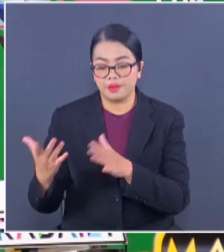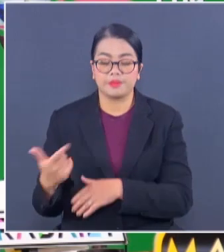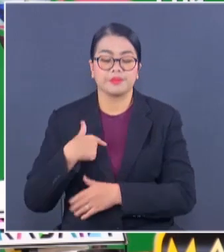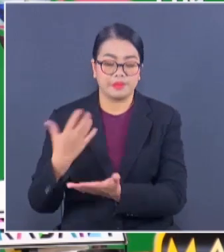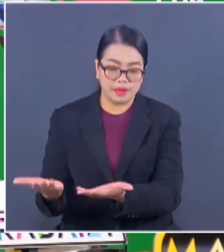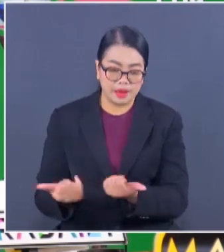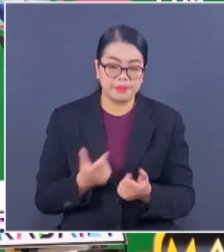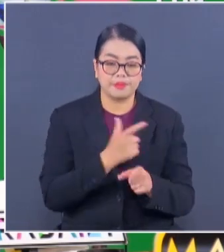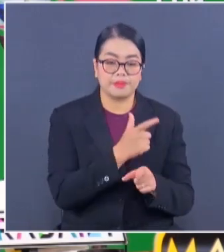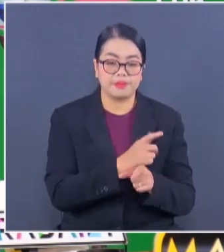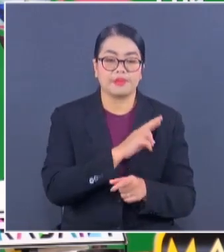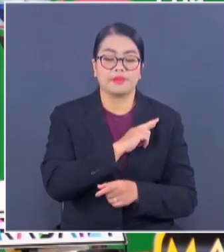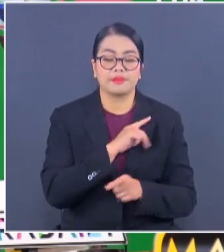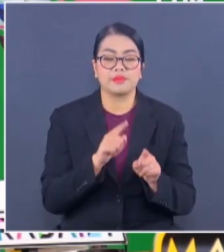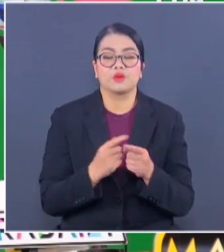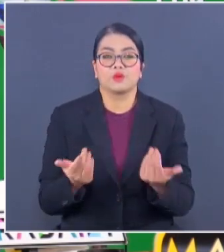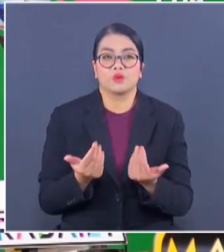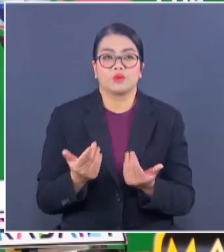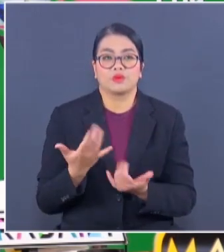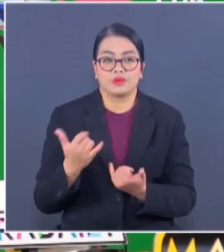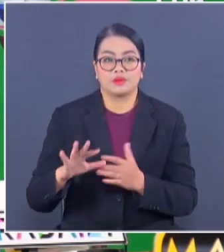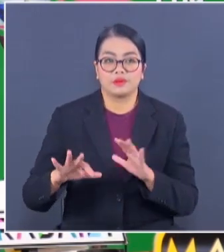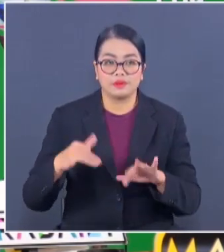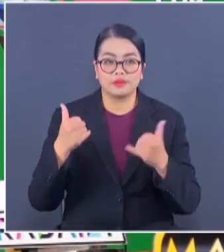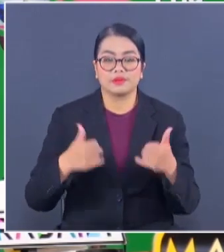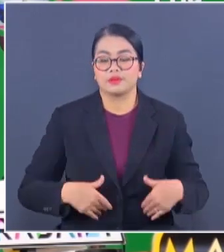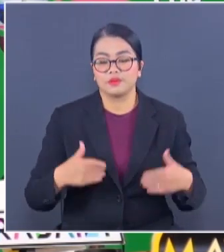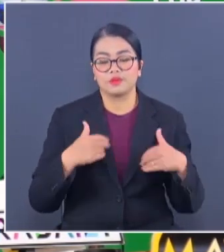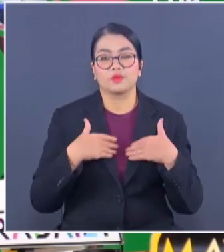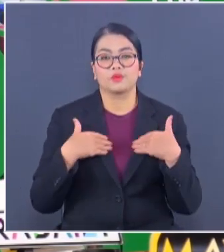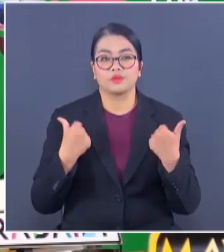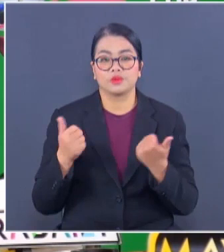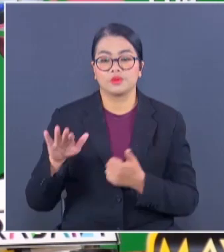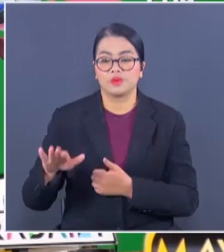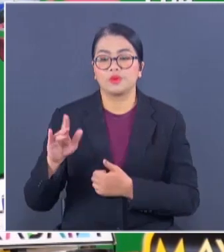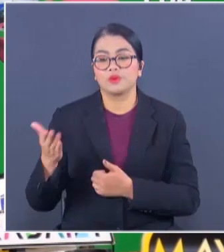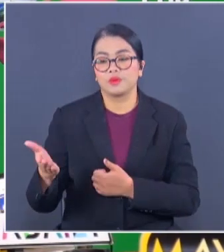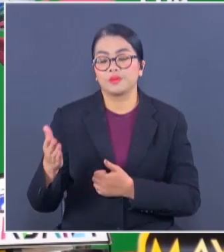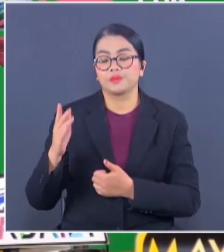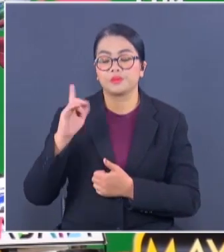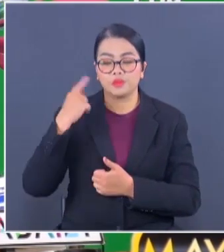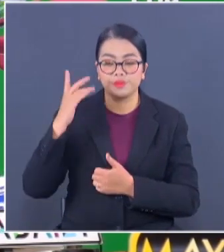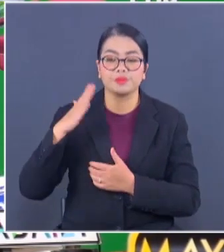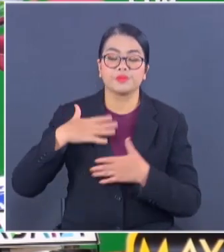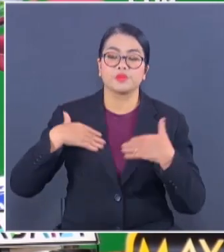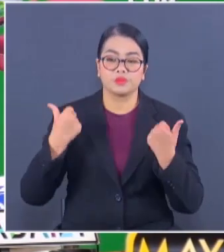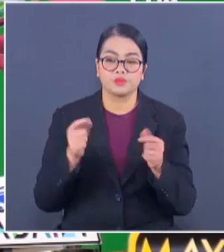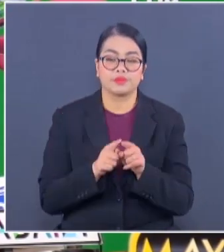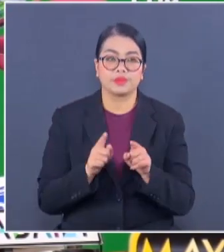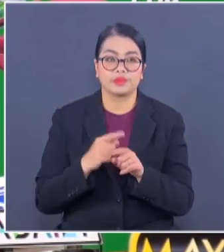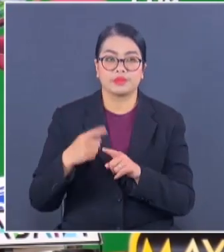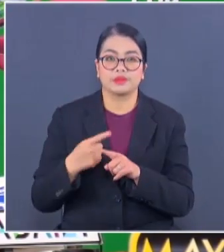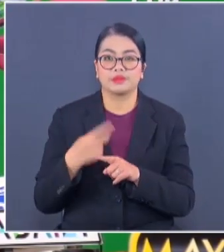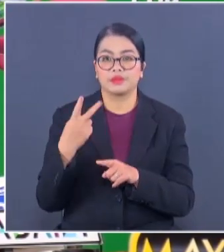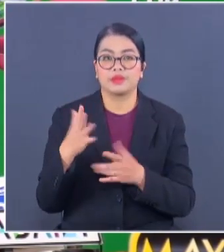มก็จะไปรับน้องหมามาไว้ที่บ้านตอนนี้มันก็ดีขึ้นเยอะแล้วพี่ตอนนี้ชีวิตก็มีความสุขแล้วเพราะว่าน้องเขาก็มีความสุขผมก็มีความสุขแล้วครับเพราะว่า2เดือน